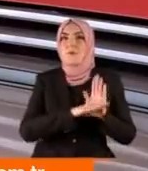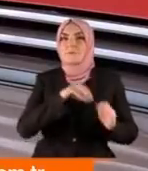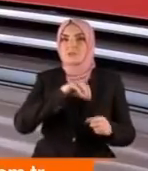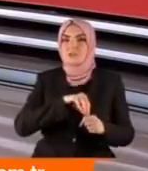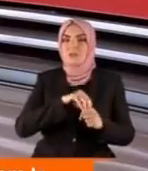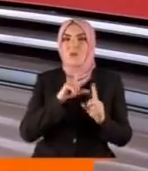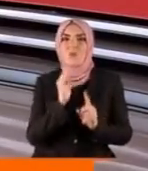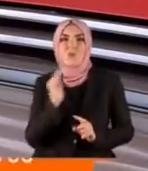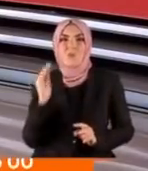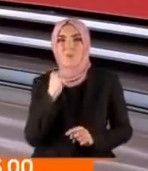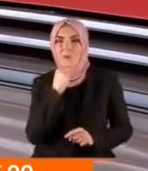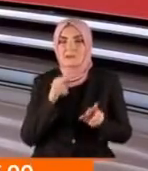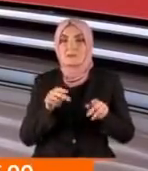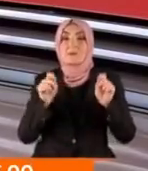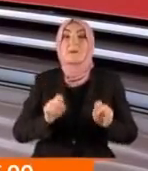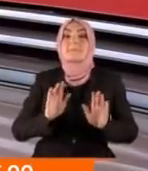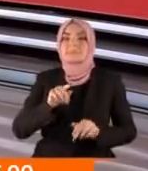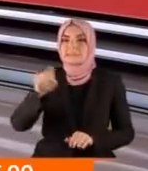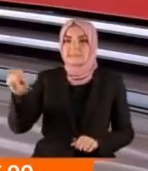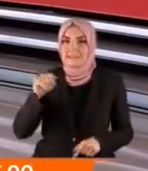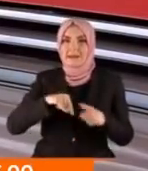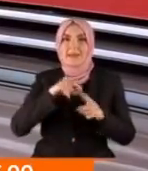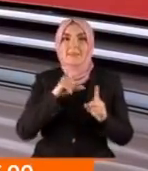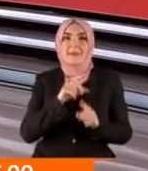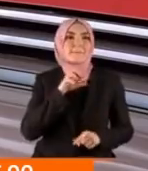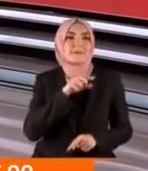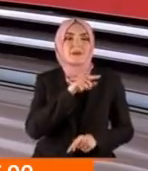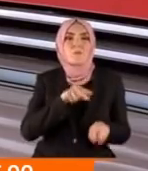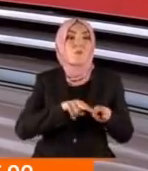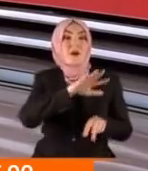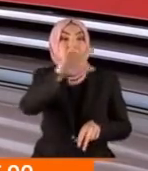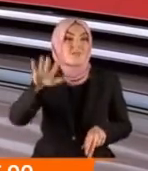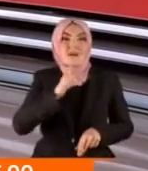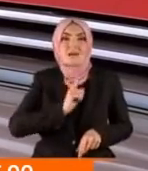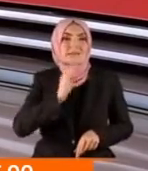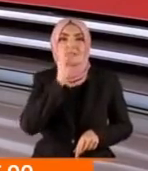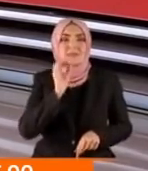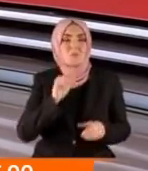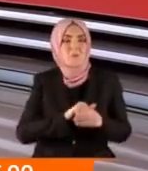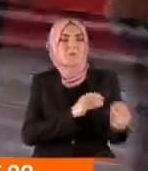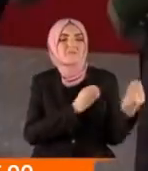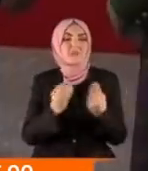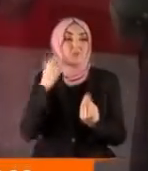yapmasınlar, HDP nasıl olsa muhalefetin adayına oy verir diye düşünüyorlarsa yanlış yaparlar dedi.